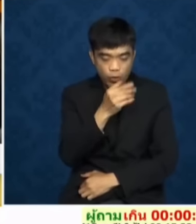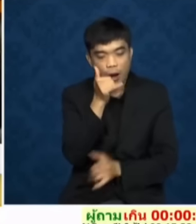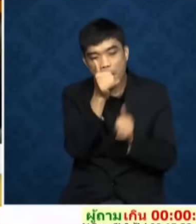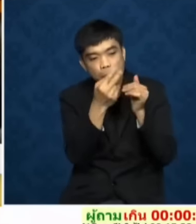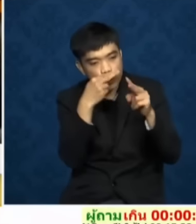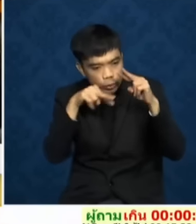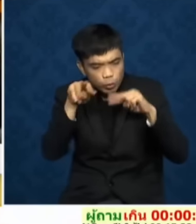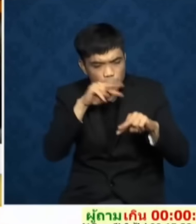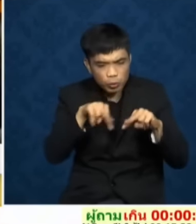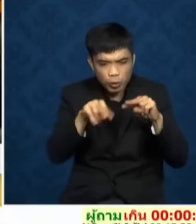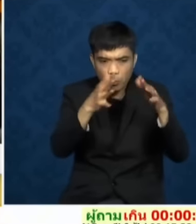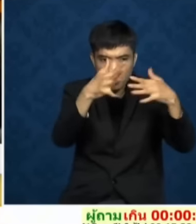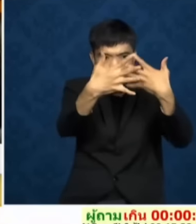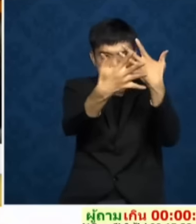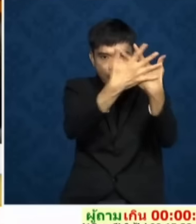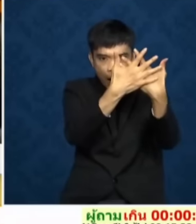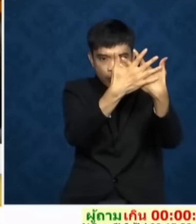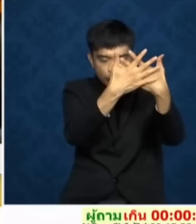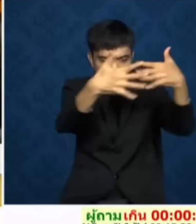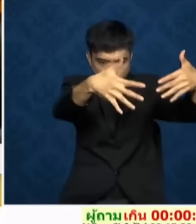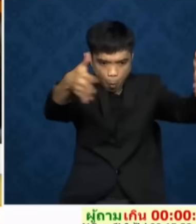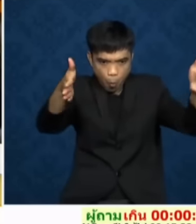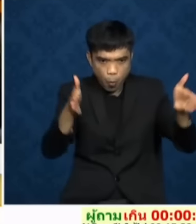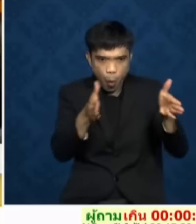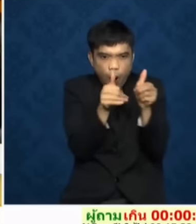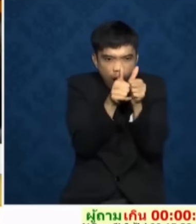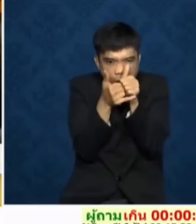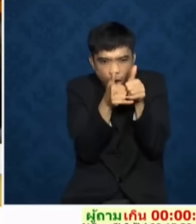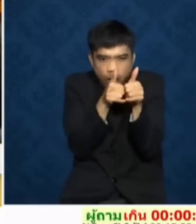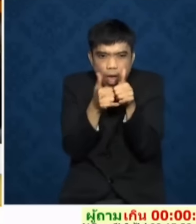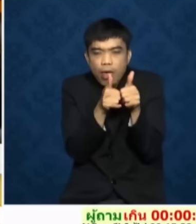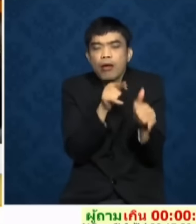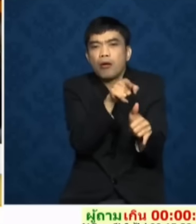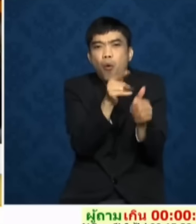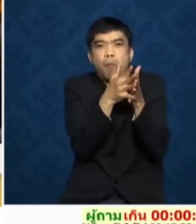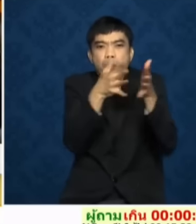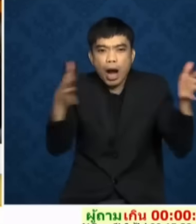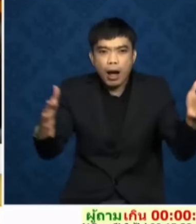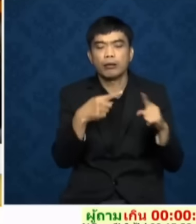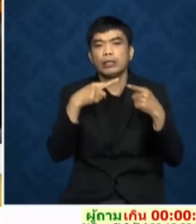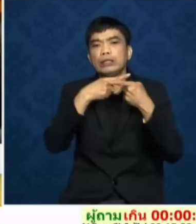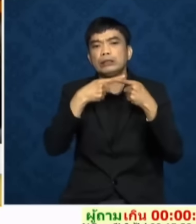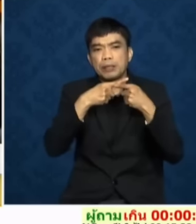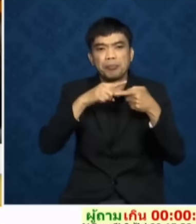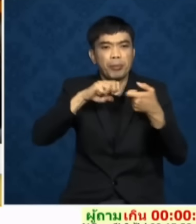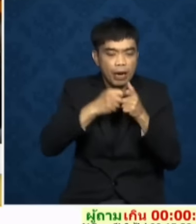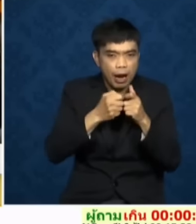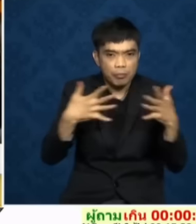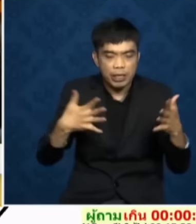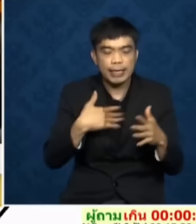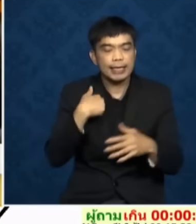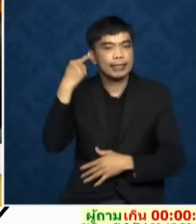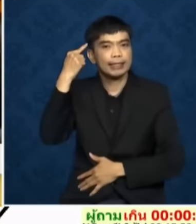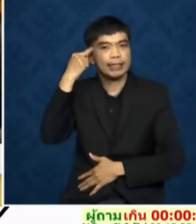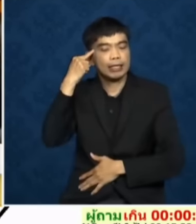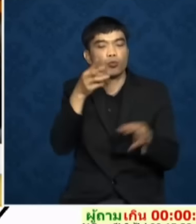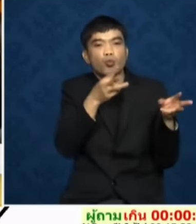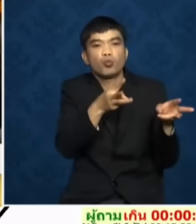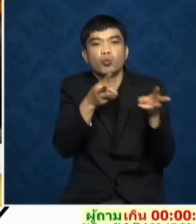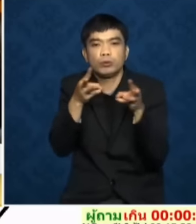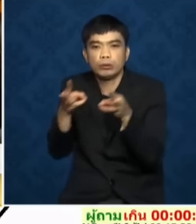กมันล้นคนมันอยู่ข้างในมันลำบากคนบาดเจ็บมันก็มีปัญหาเพราะนั้นเขาก็พยายามจะเคลียร์เรื่องนี้แล้วก็เ